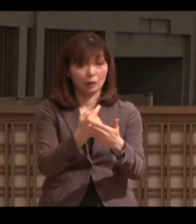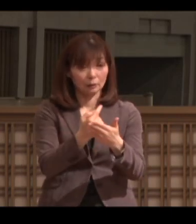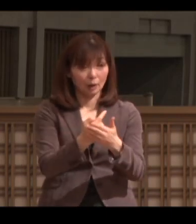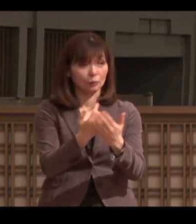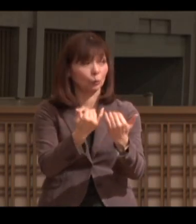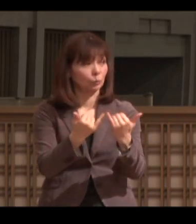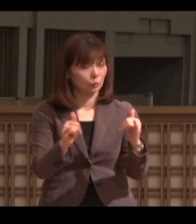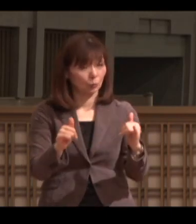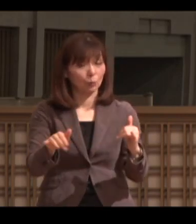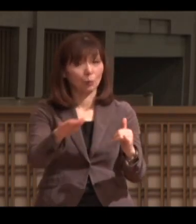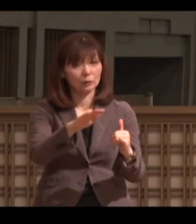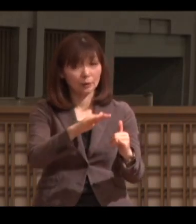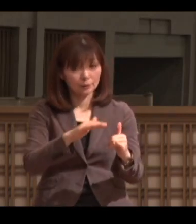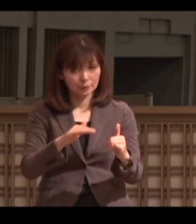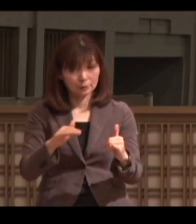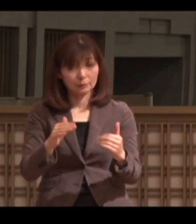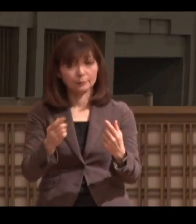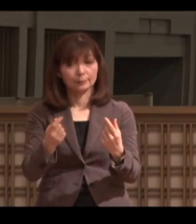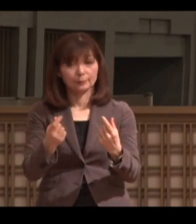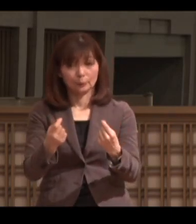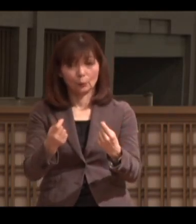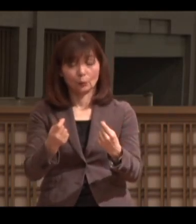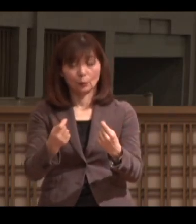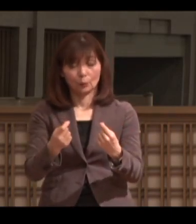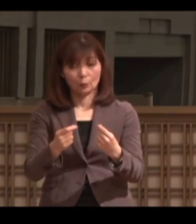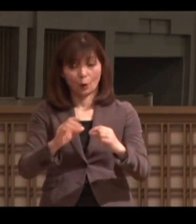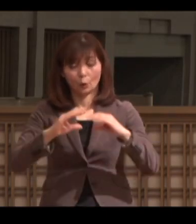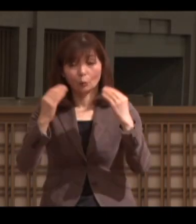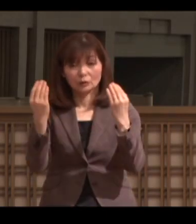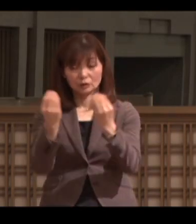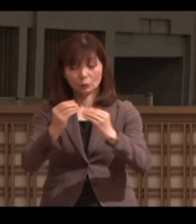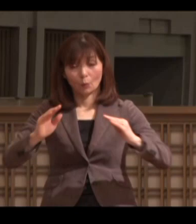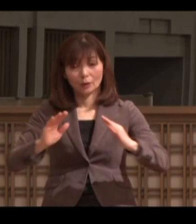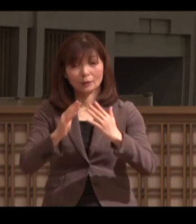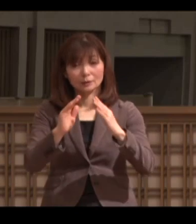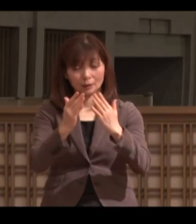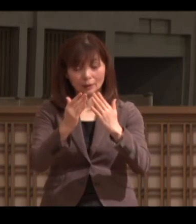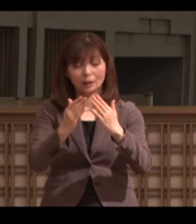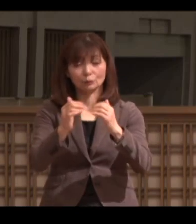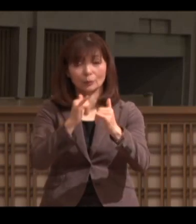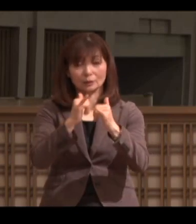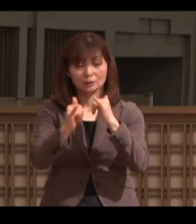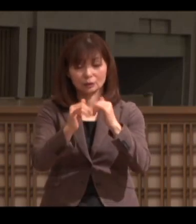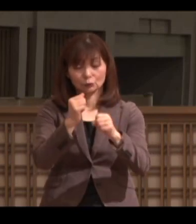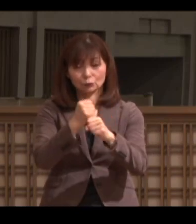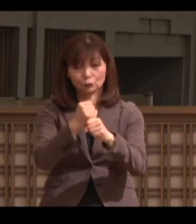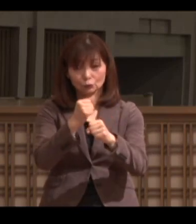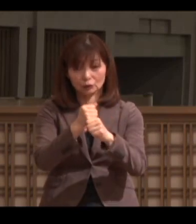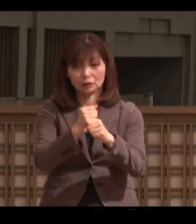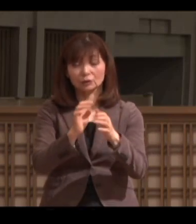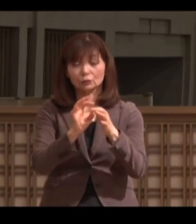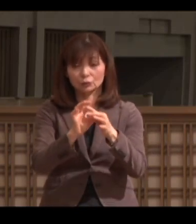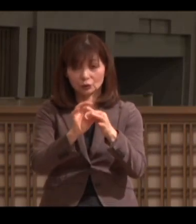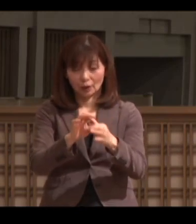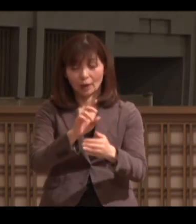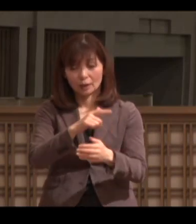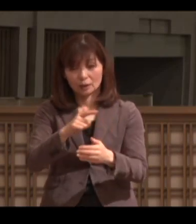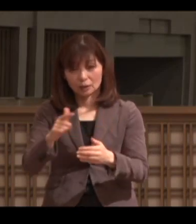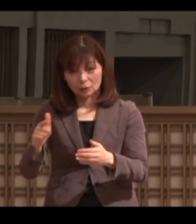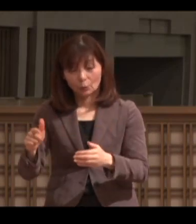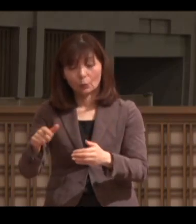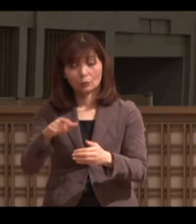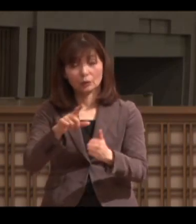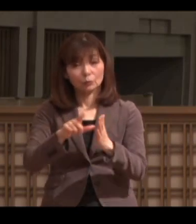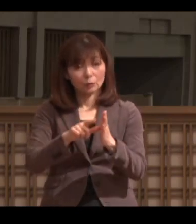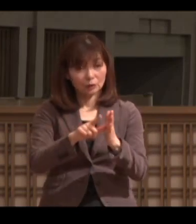ねえこれからえコミュニティの生化する街づくりにですねいろんな局面で参加していただくと